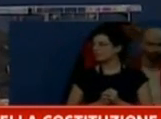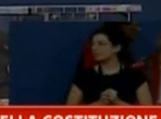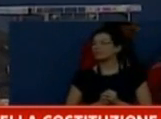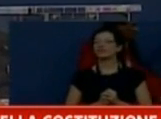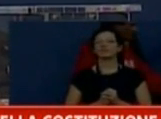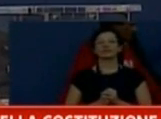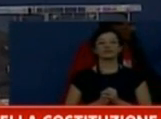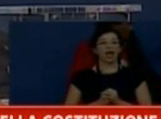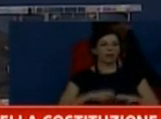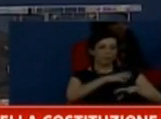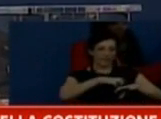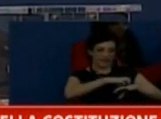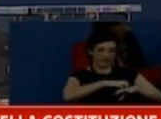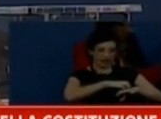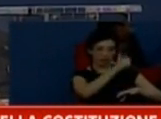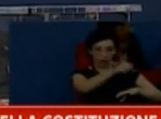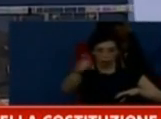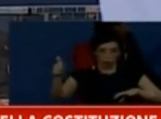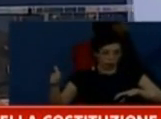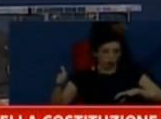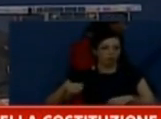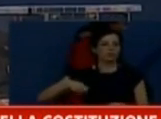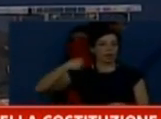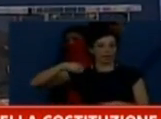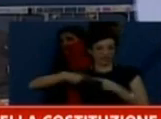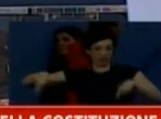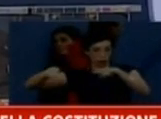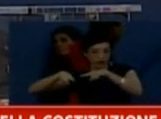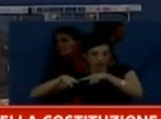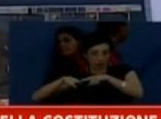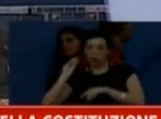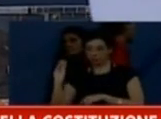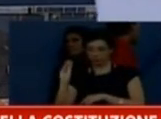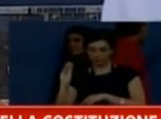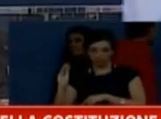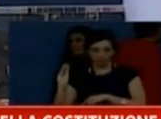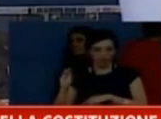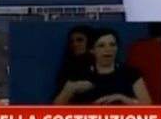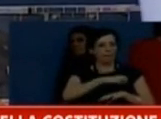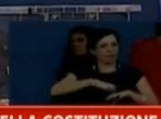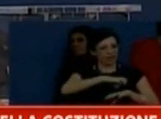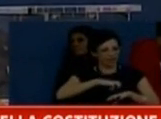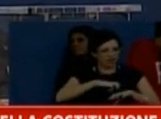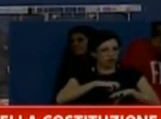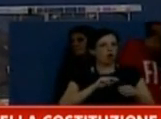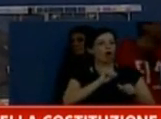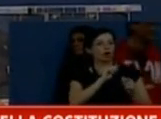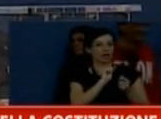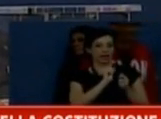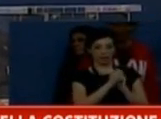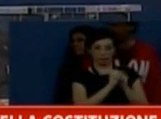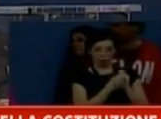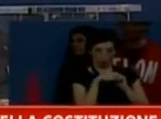che i nostri ministri, che il Presidente del Consiglio, che il Ministro per le Riforme,